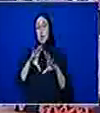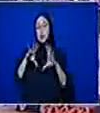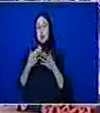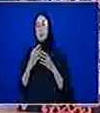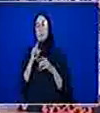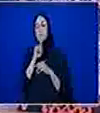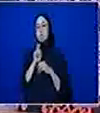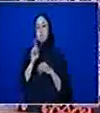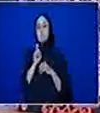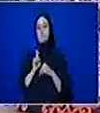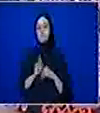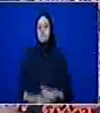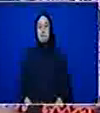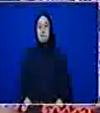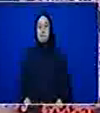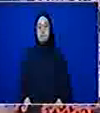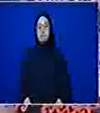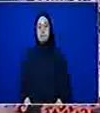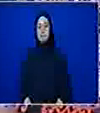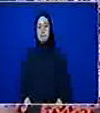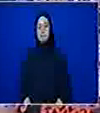untuk video ini.